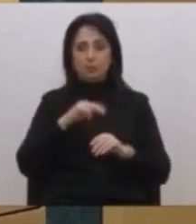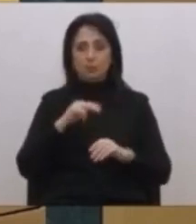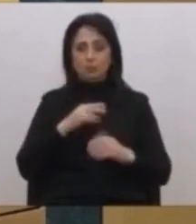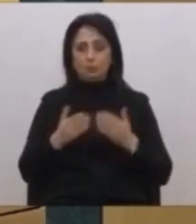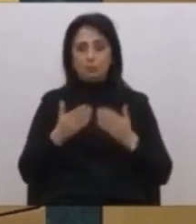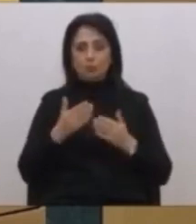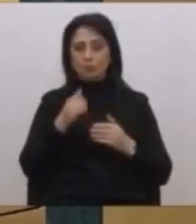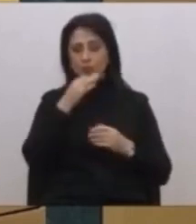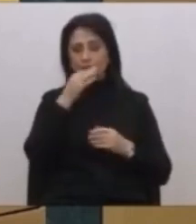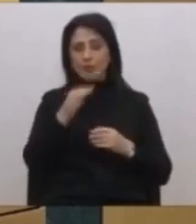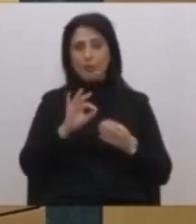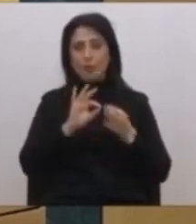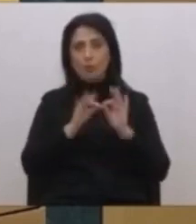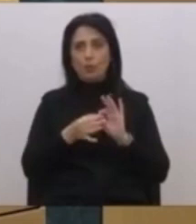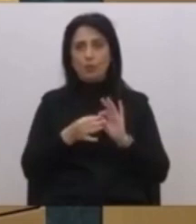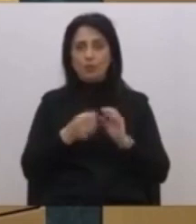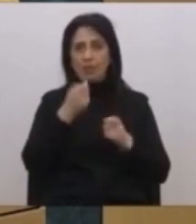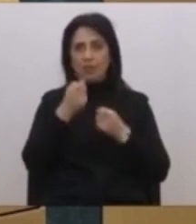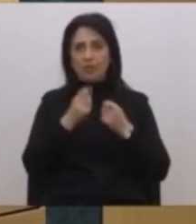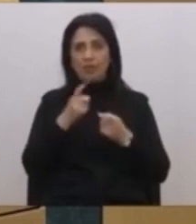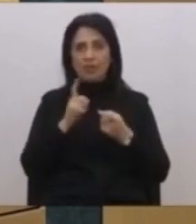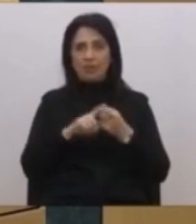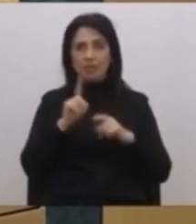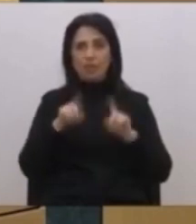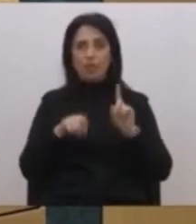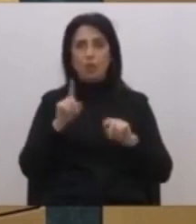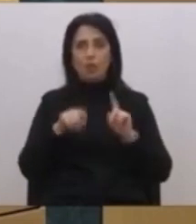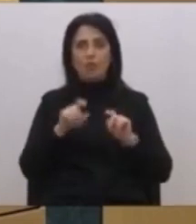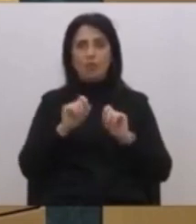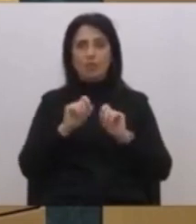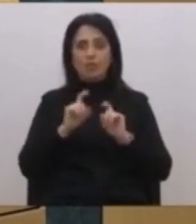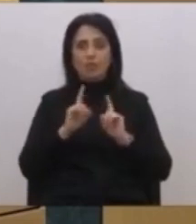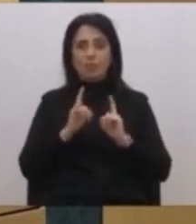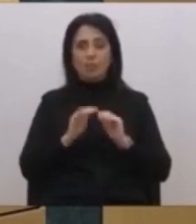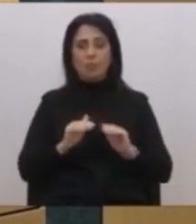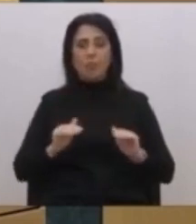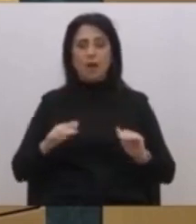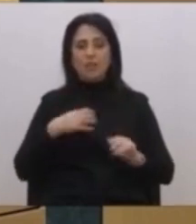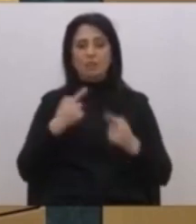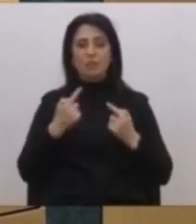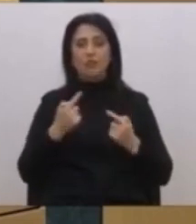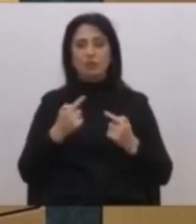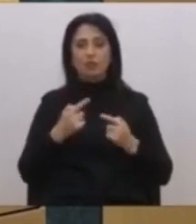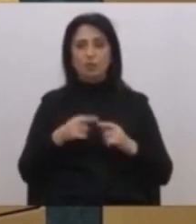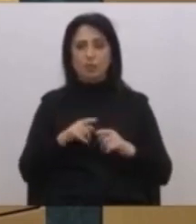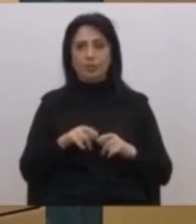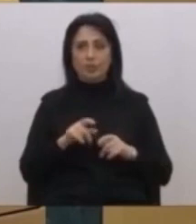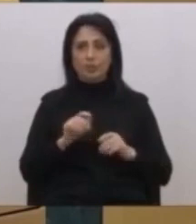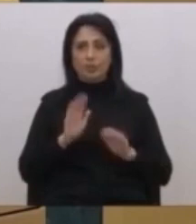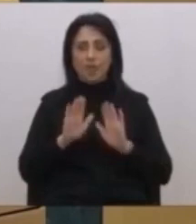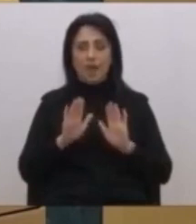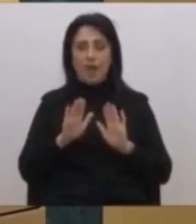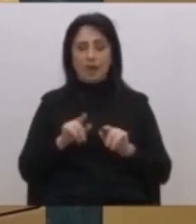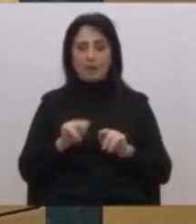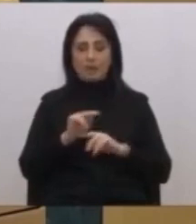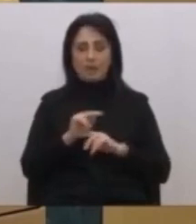tunța, belget cu concretul detaliu, dar ce e zogadat, scolam de liga natlebis nișnul lupas. Da, azdis componente